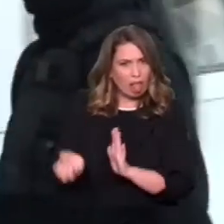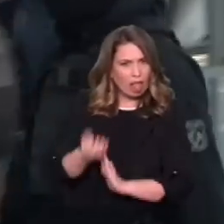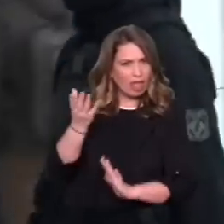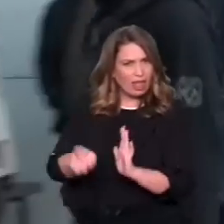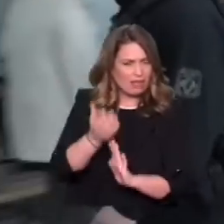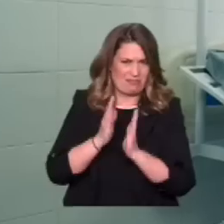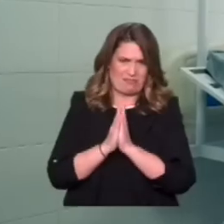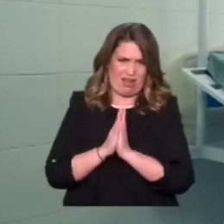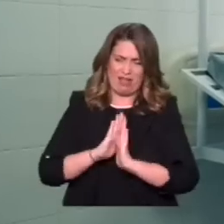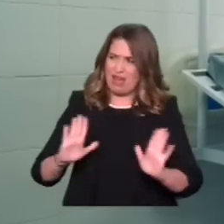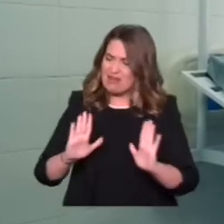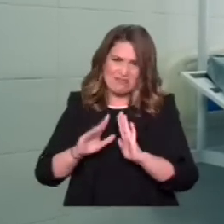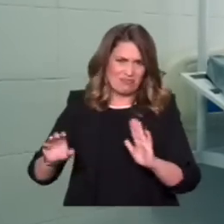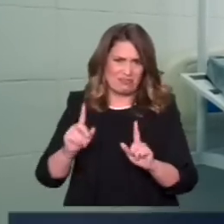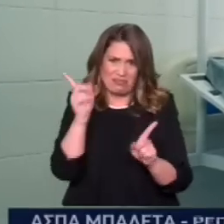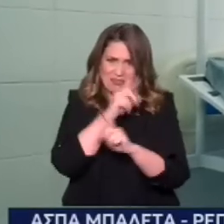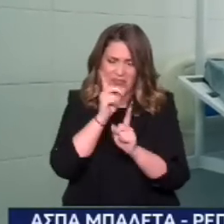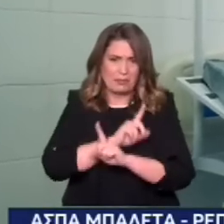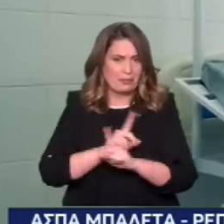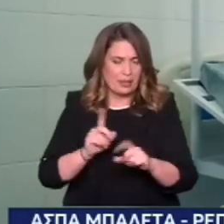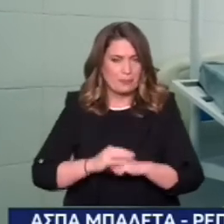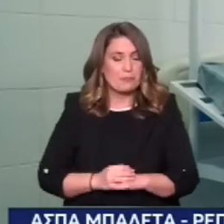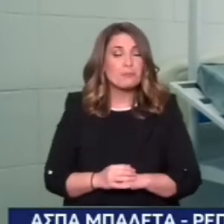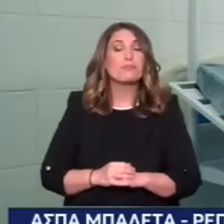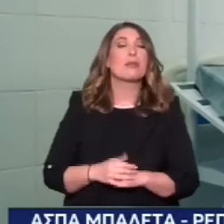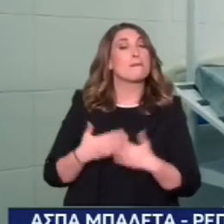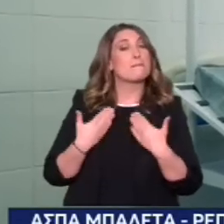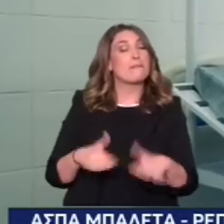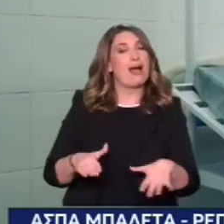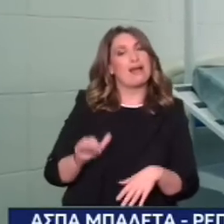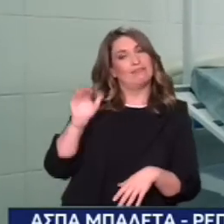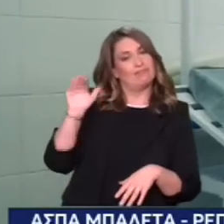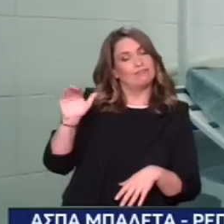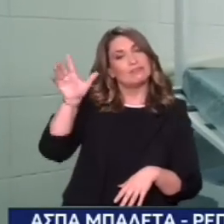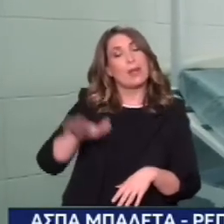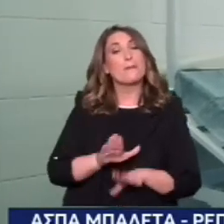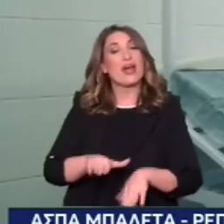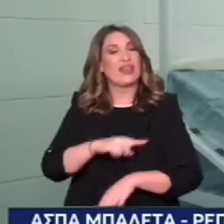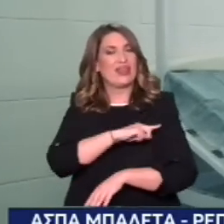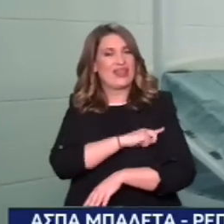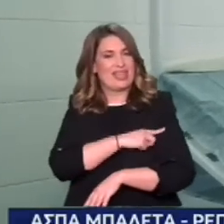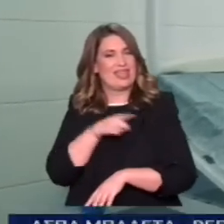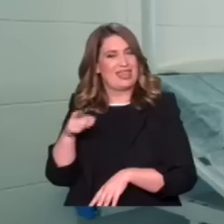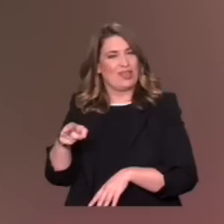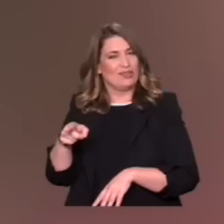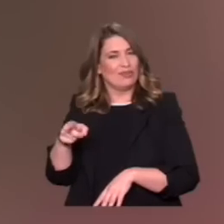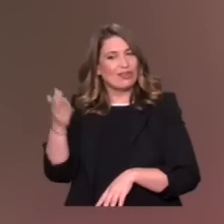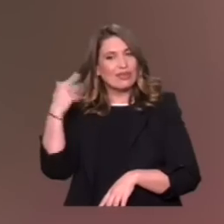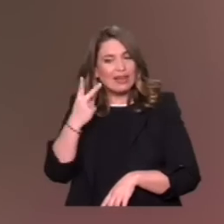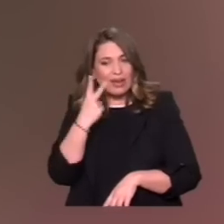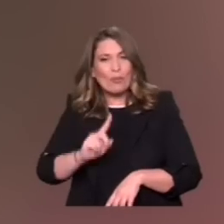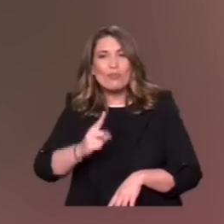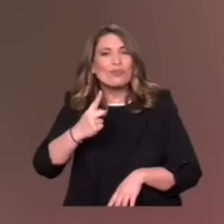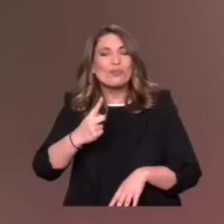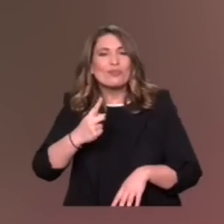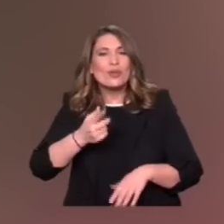σχετικές αναρτήσεις. Λίγη ώρα μετά, η παιδίατρος που είχε υποδεχθεί την Τζορτζίνα στο Καραμανδάνιο λίγο πριν την πρώτη ανακοπή του παιδιού, απαντούσε σε